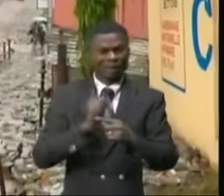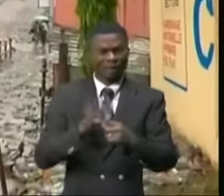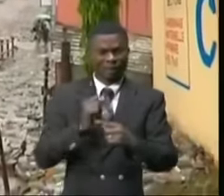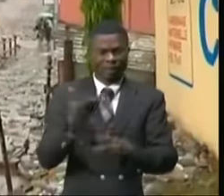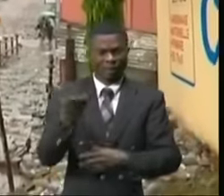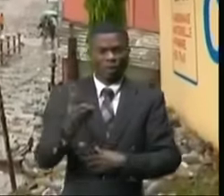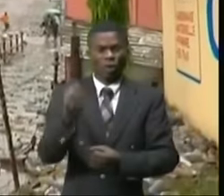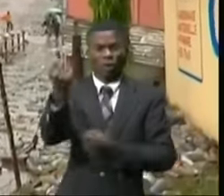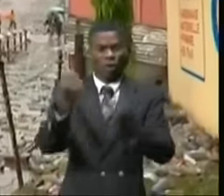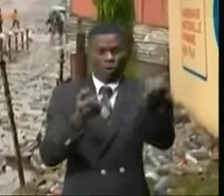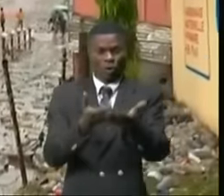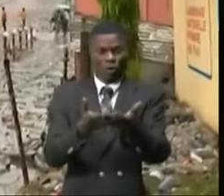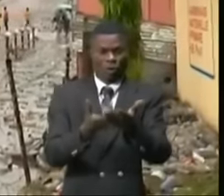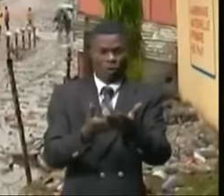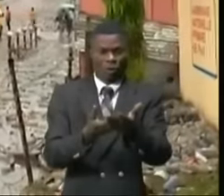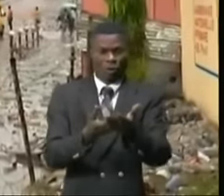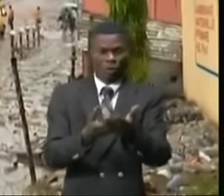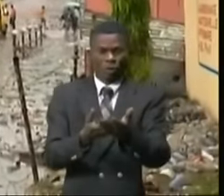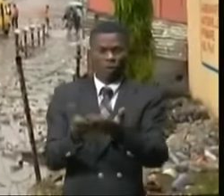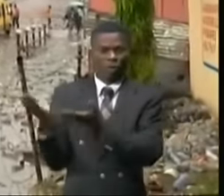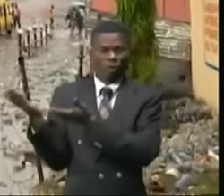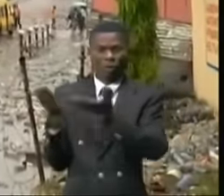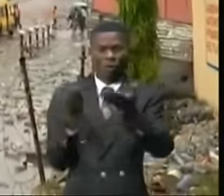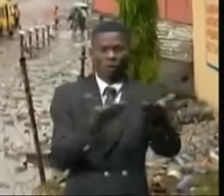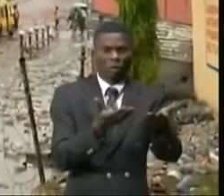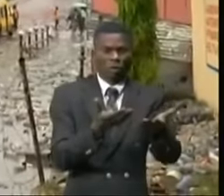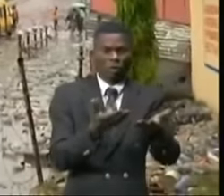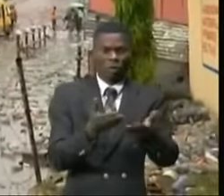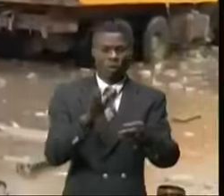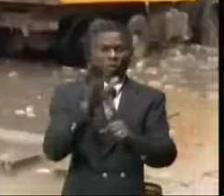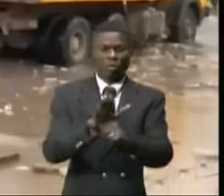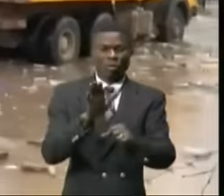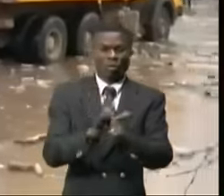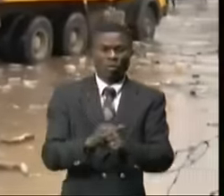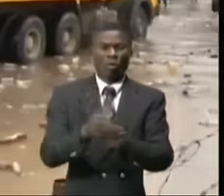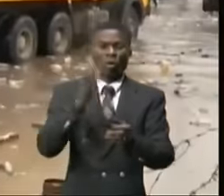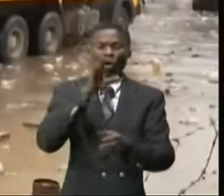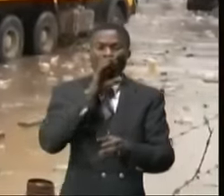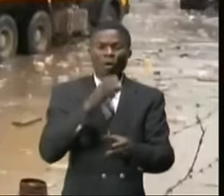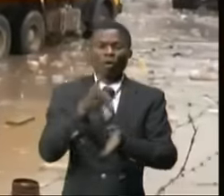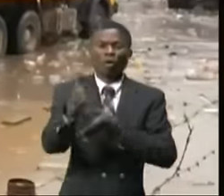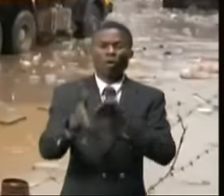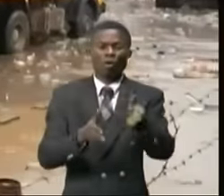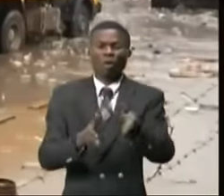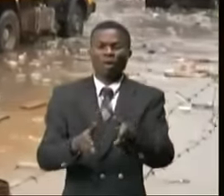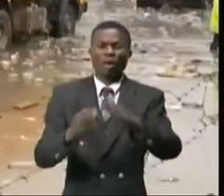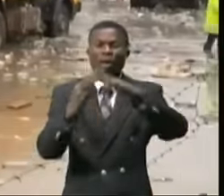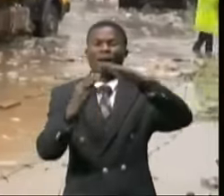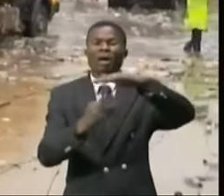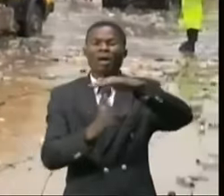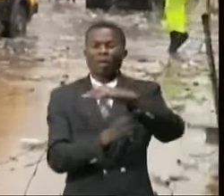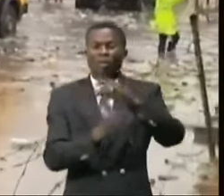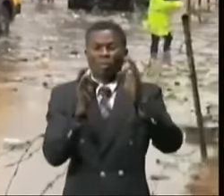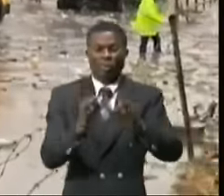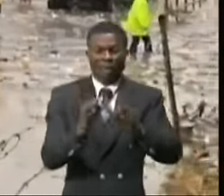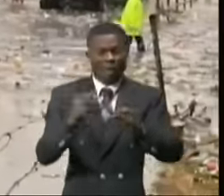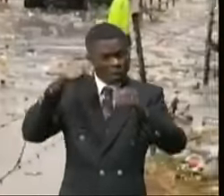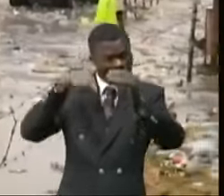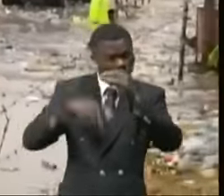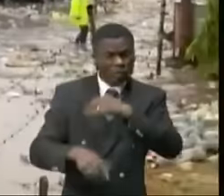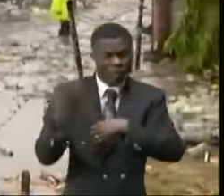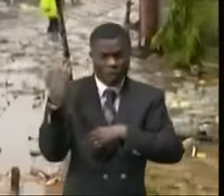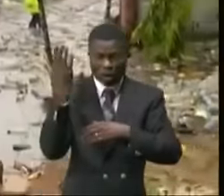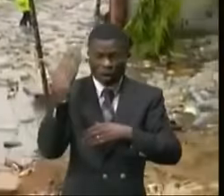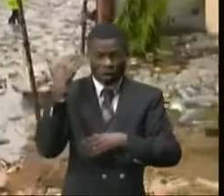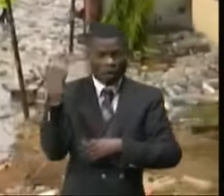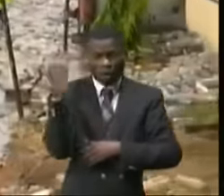Ces camions, transportant sûrement de moellons, roulent sur une infrastructure complètement immergée par